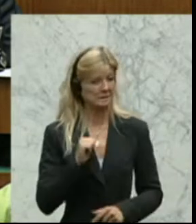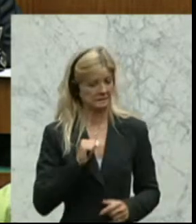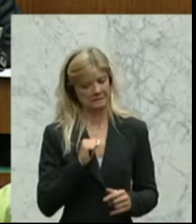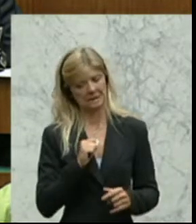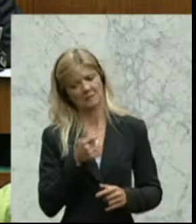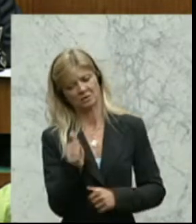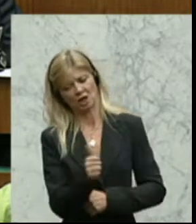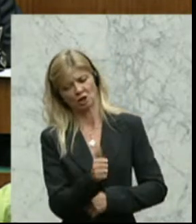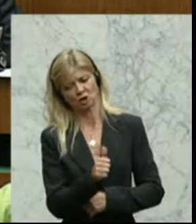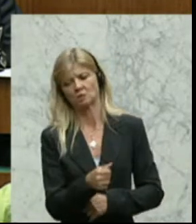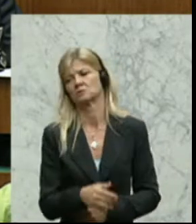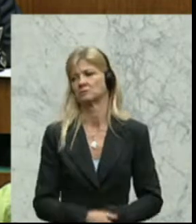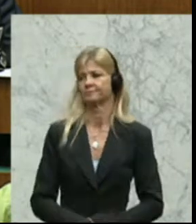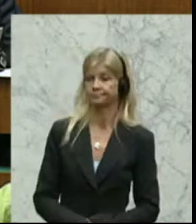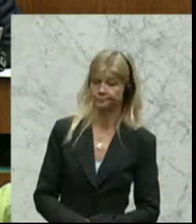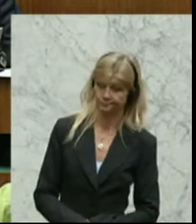nachher